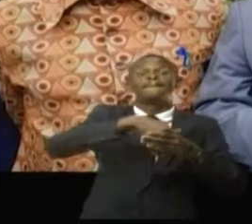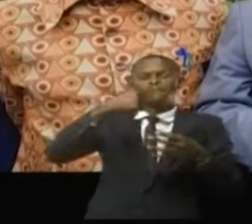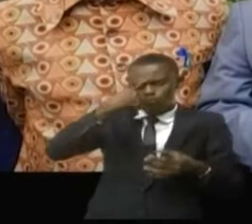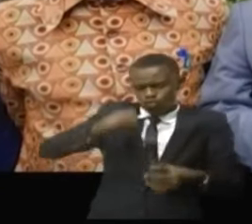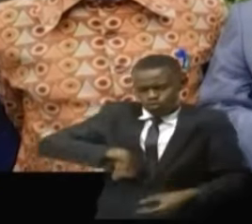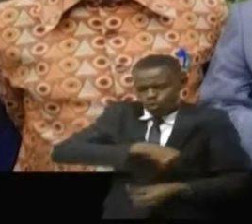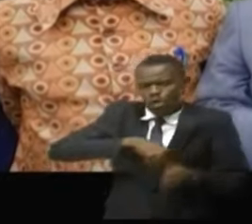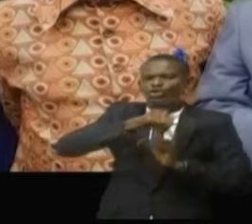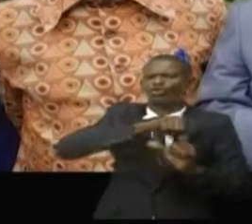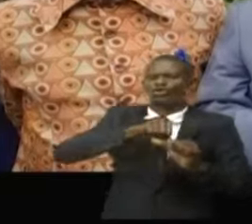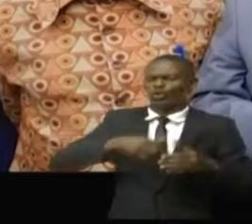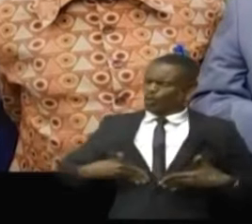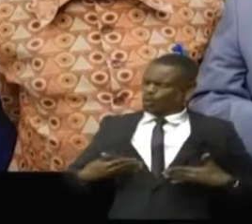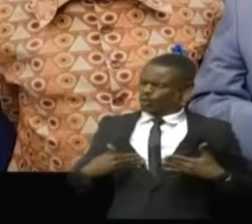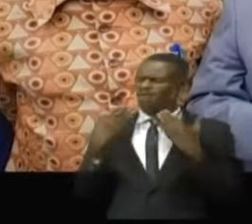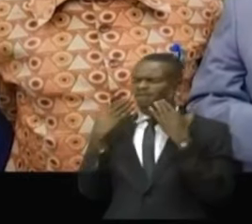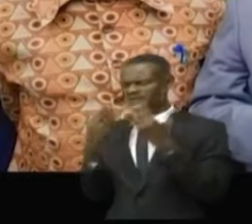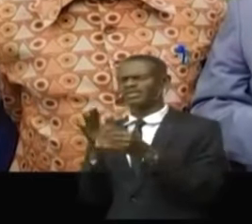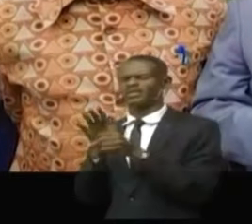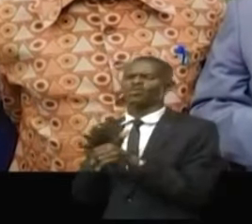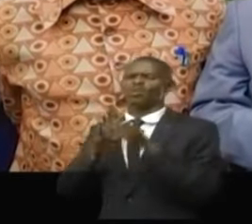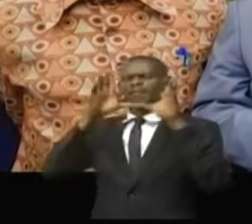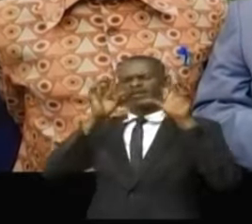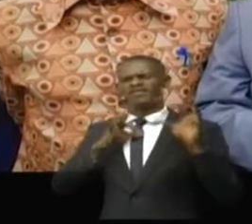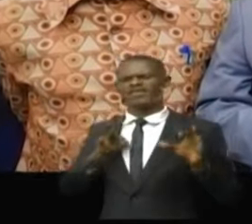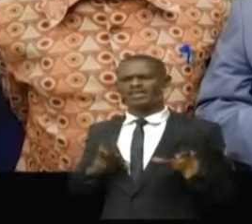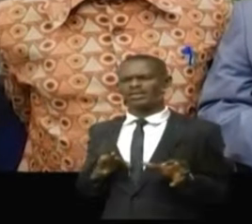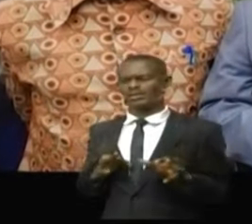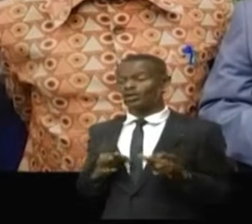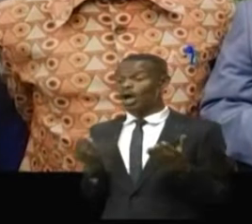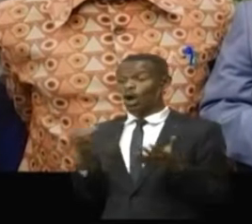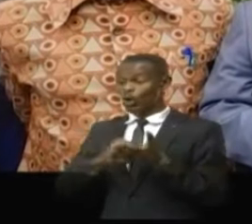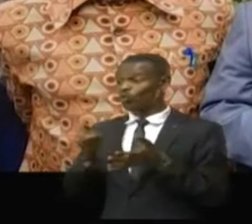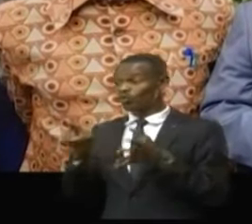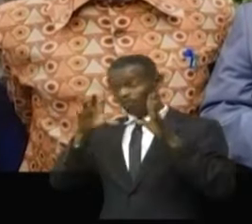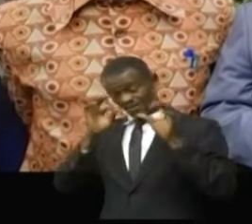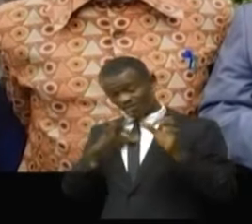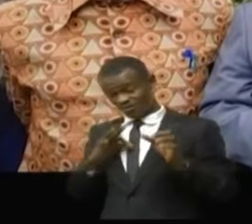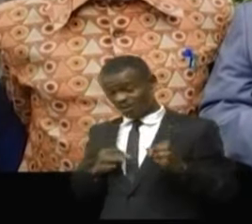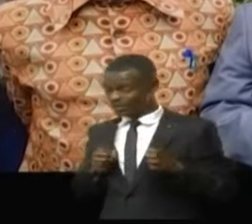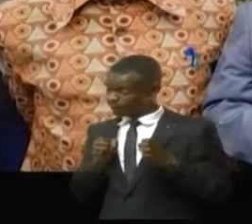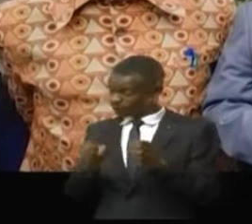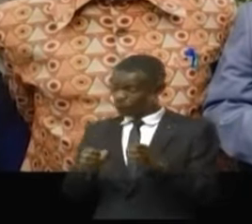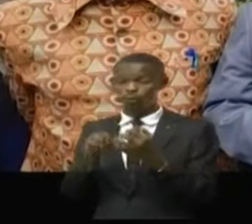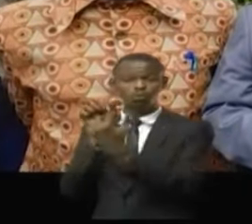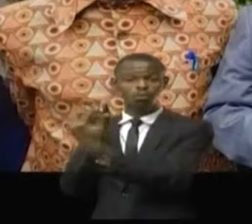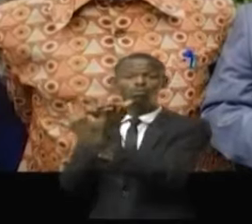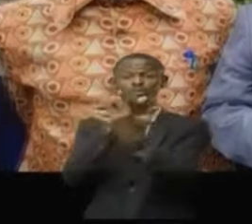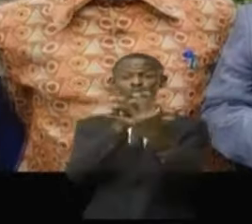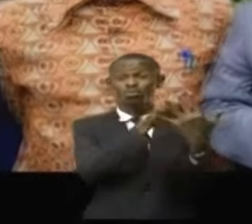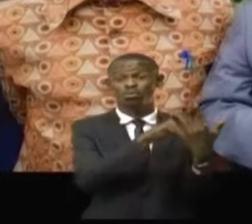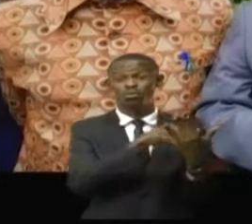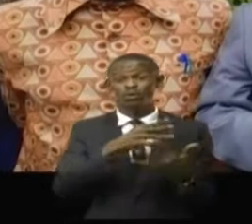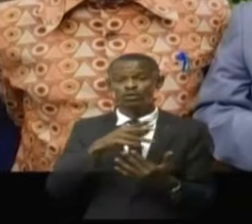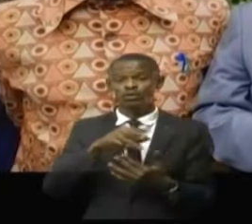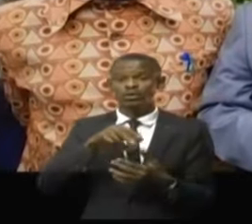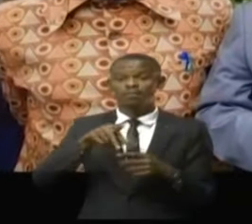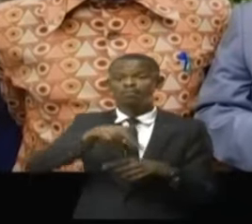en province du Nord. De ce fait, les communautés du Nord Kivu réitèrent leur confiance au coordonnateur provincial